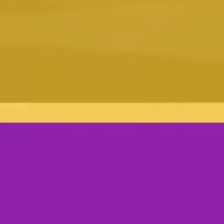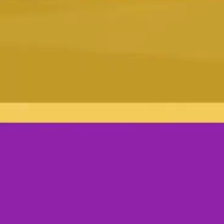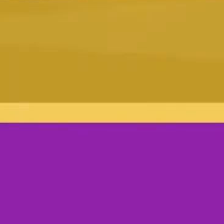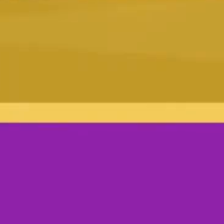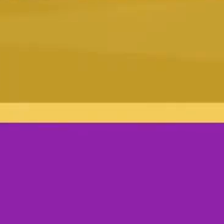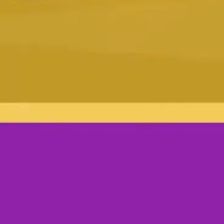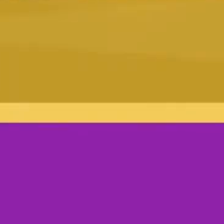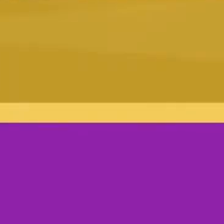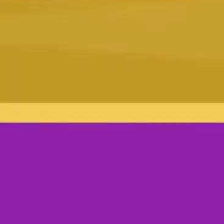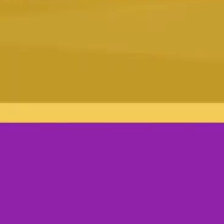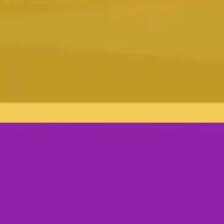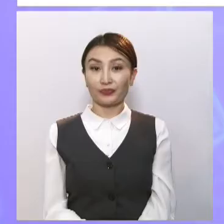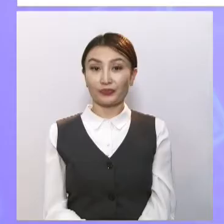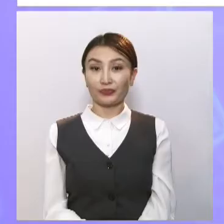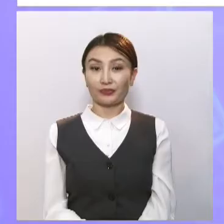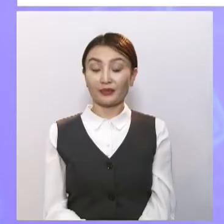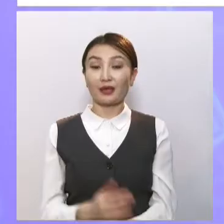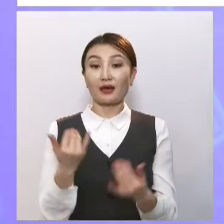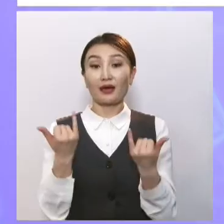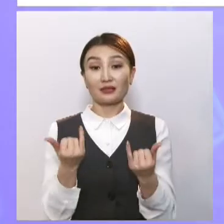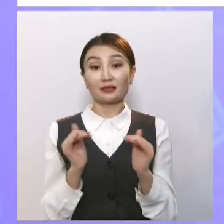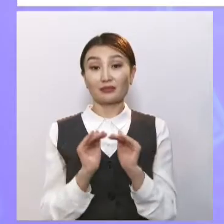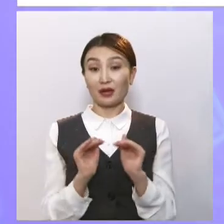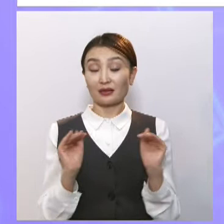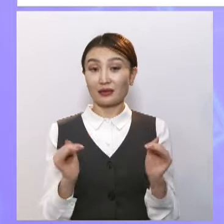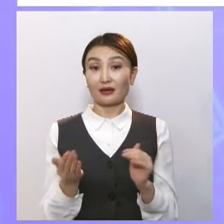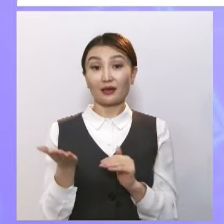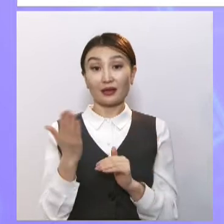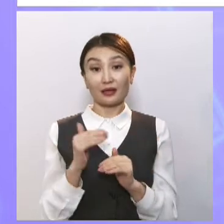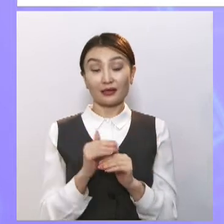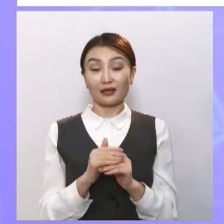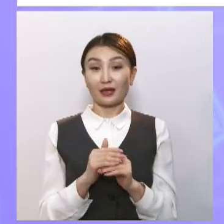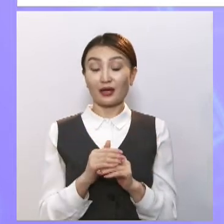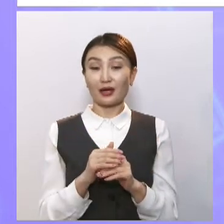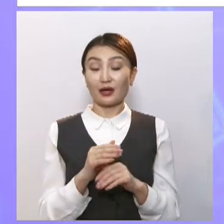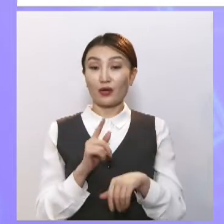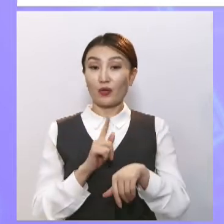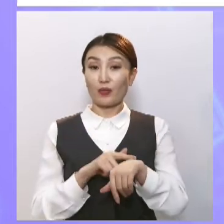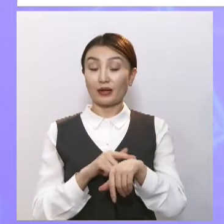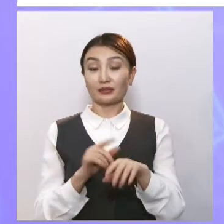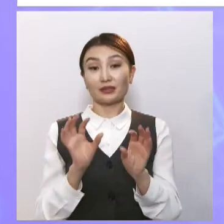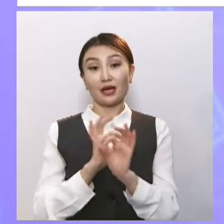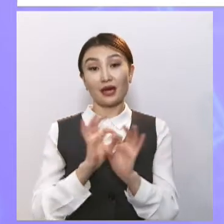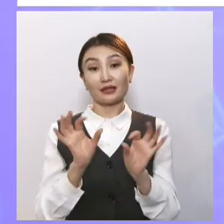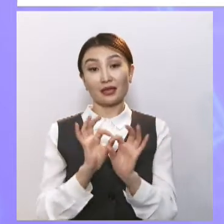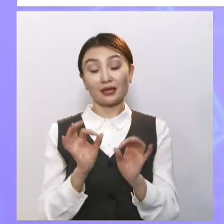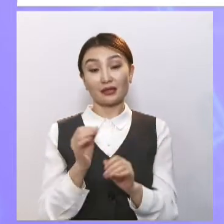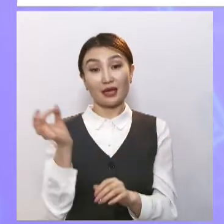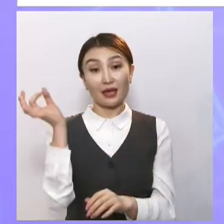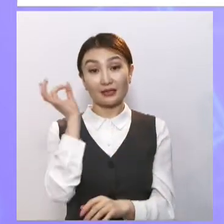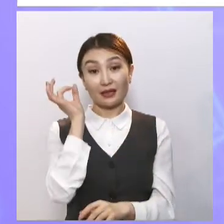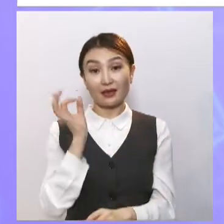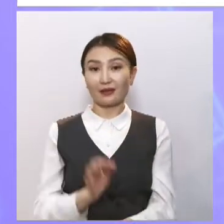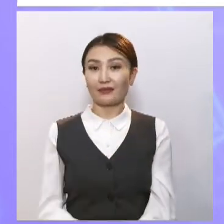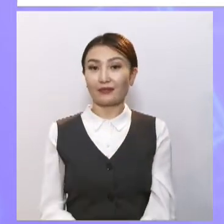Теле урок. Азыр балдар, келгиле убакытты айтканды эстейли.